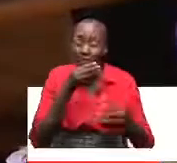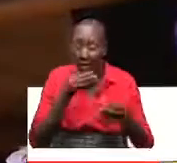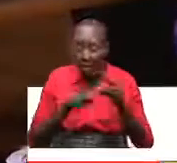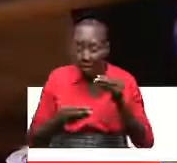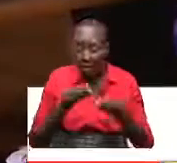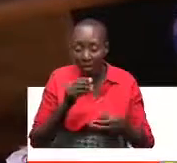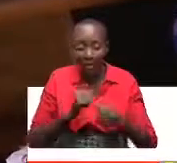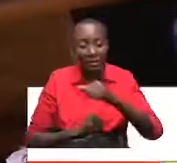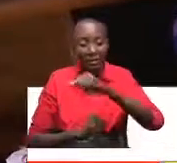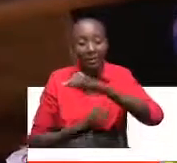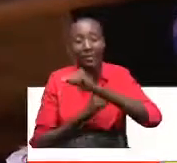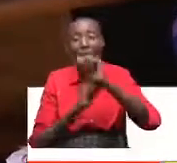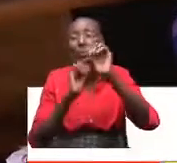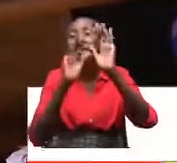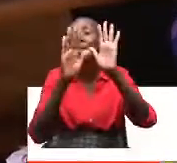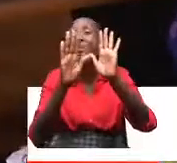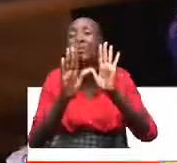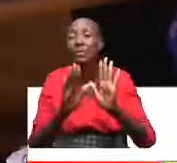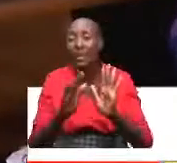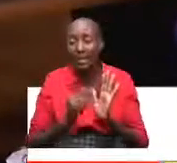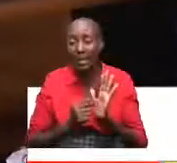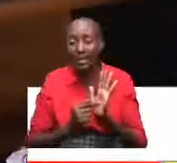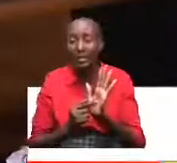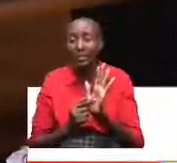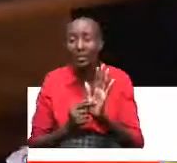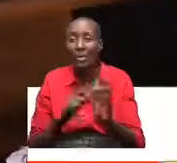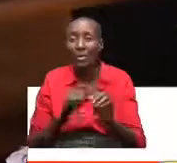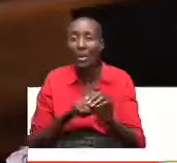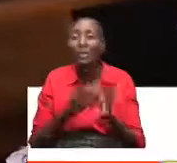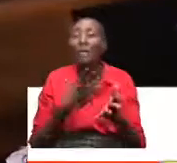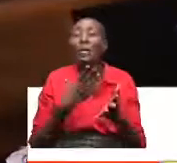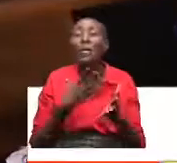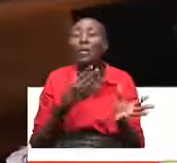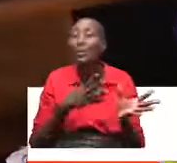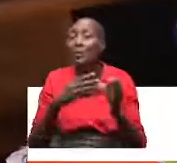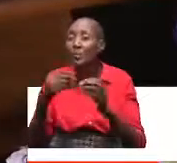support. Kwa mfano kama ninapotaka kwenda kazini,